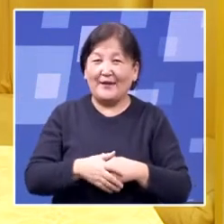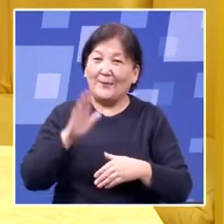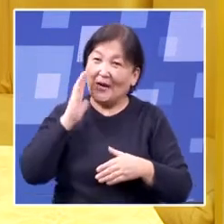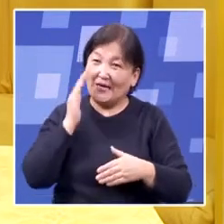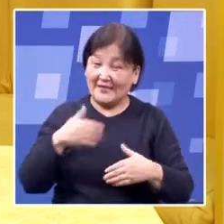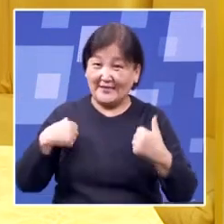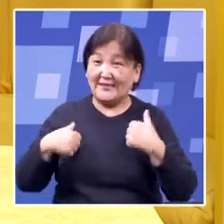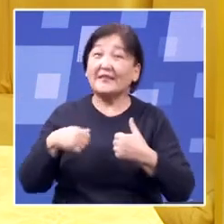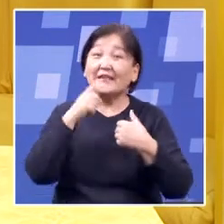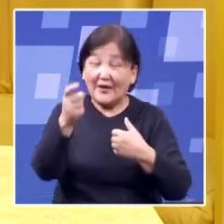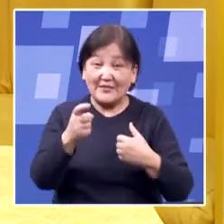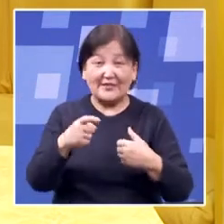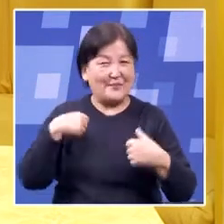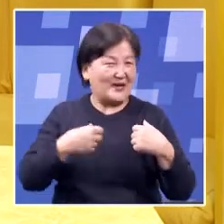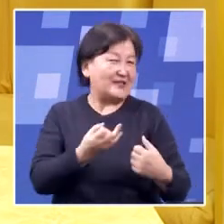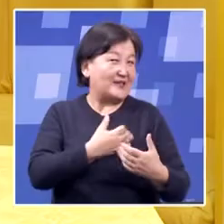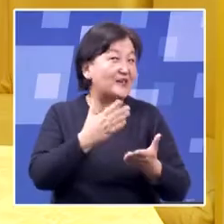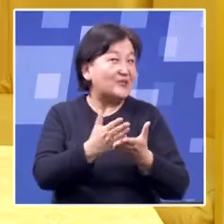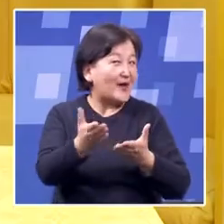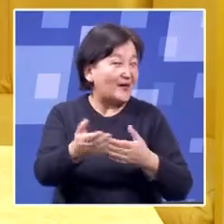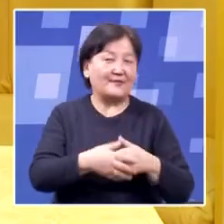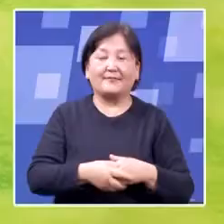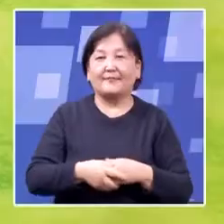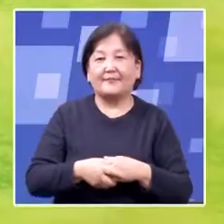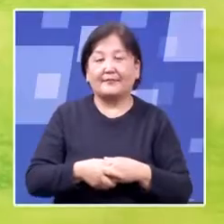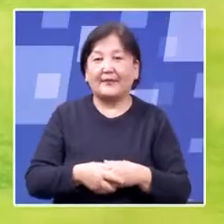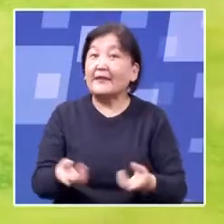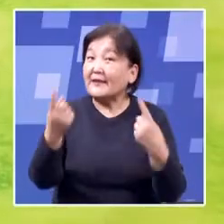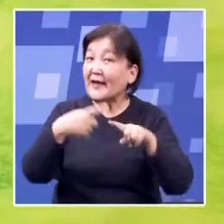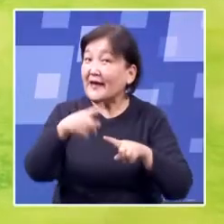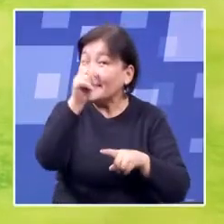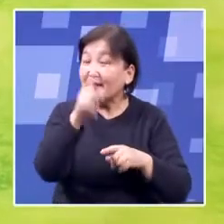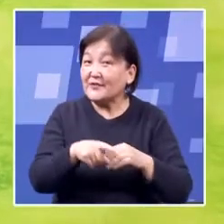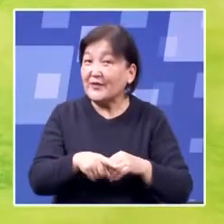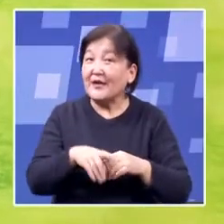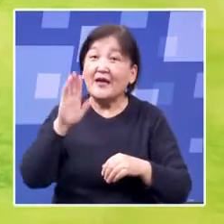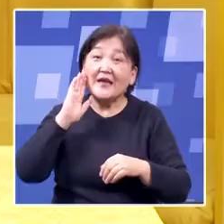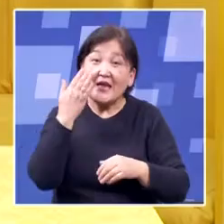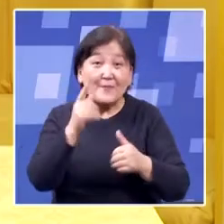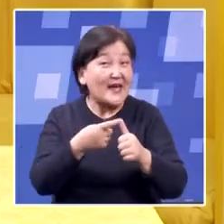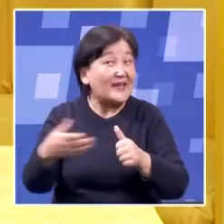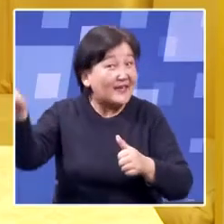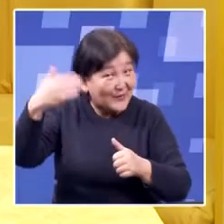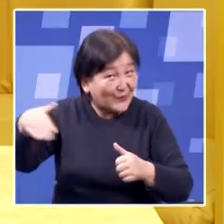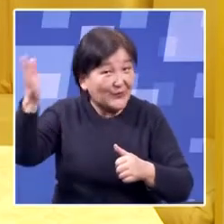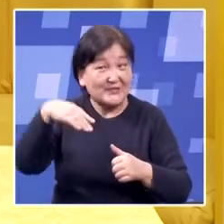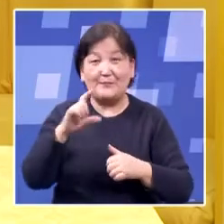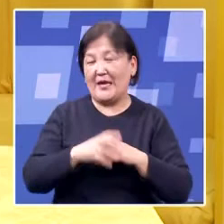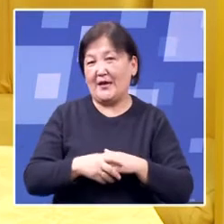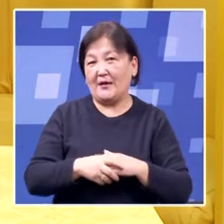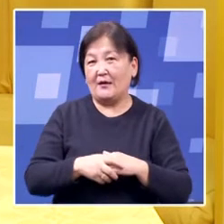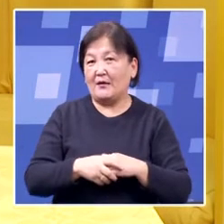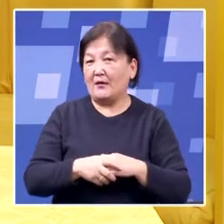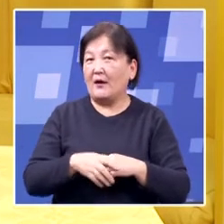хариулна. Багш нь тэгж хариулсан гэдэгт итгэлтэй байна. За, дахиад асууя. Эмэгэн хэнийг дуудсан